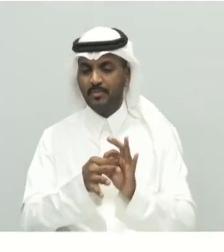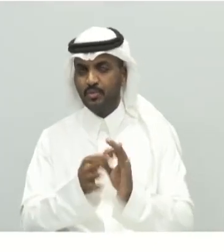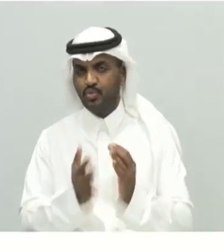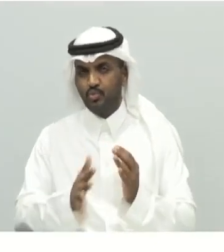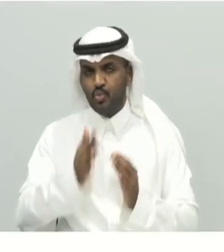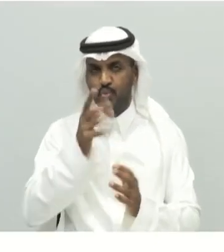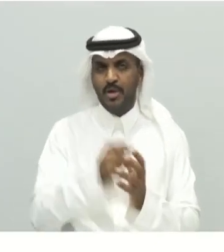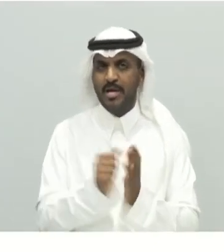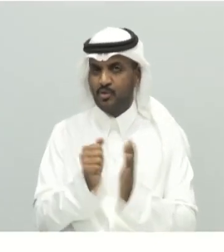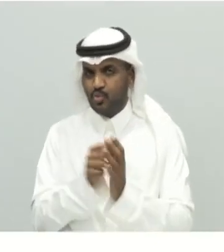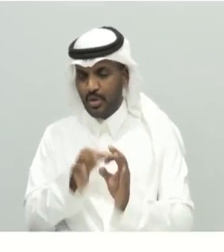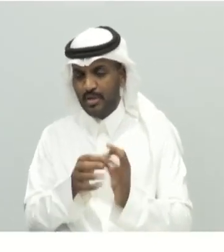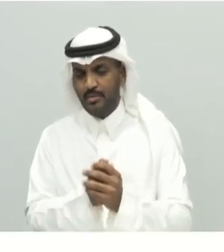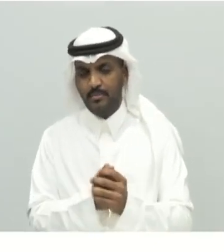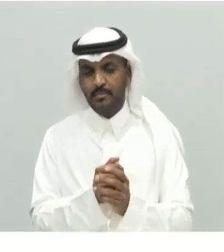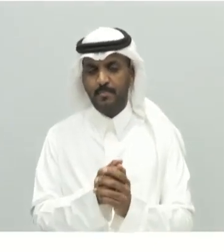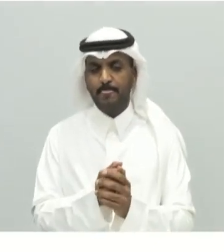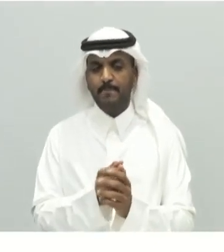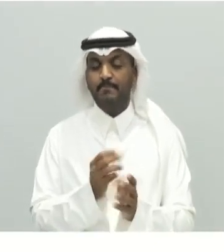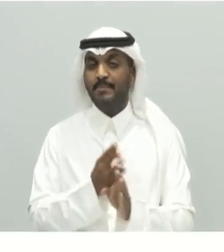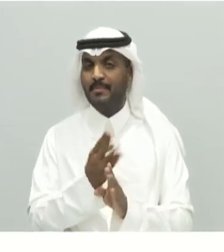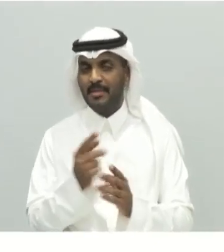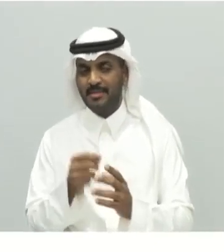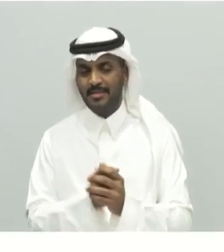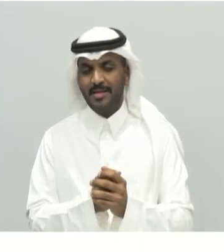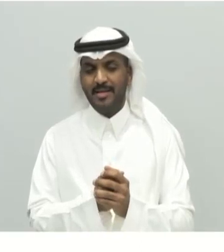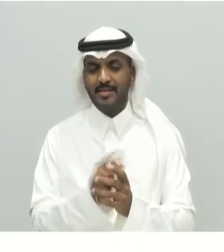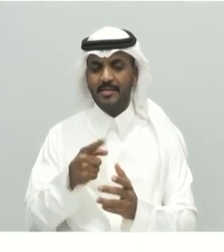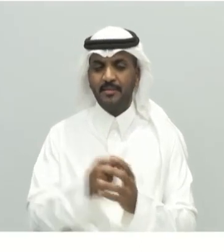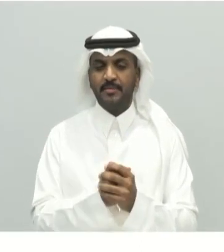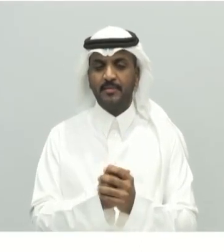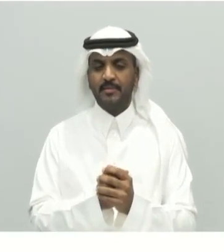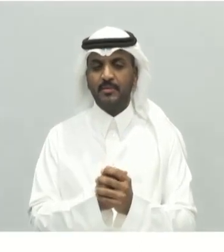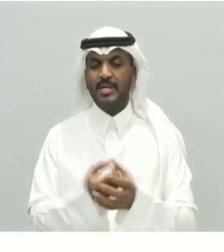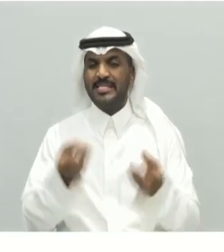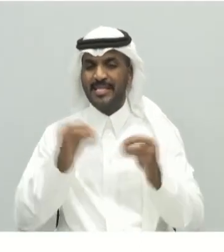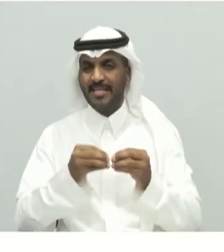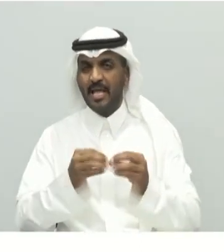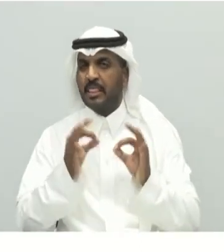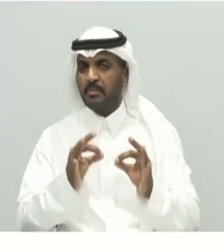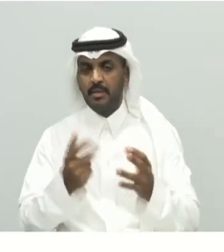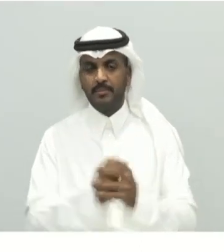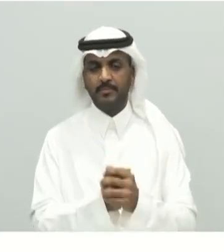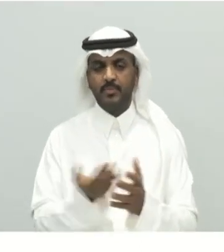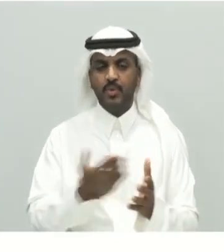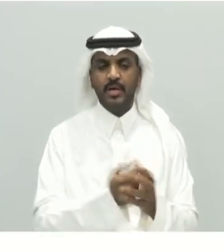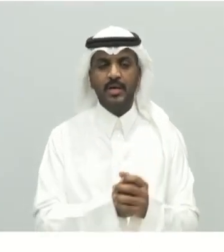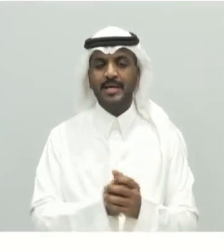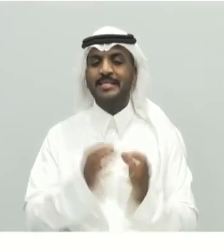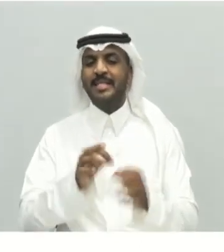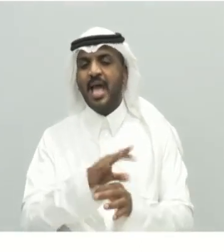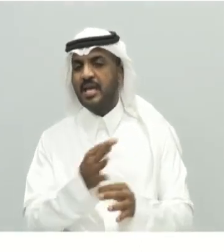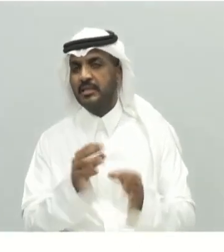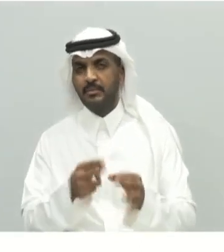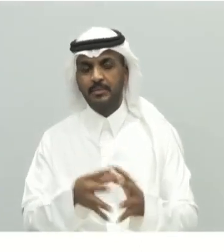في السعوديه بعاملين اساسيين هما الزياده الطبيعيه والزياده